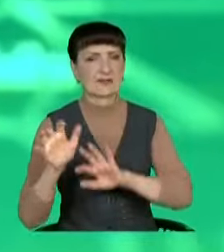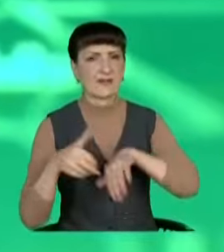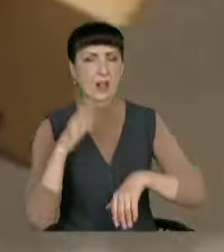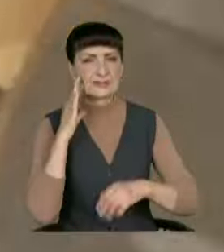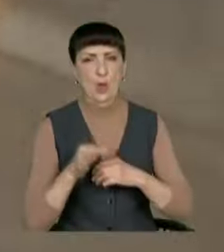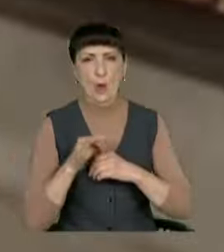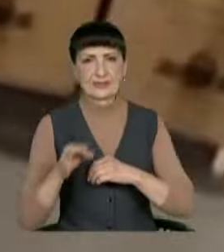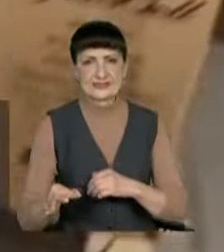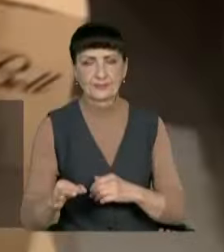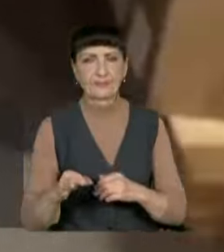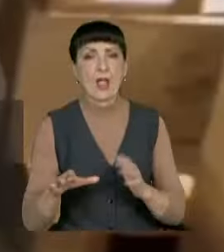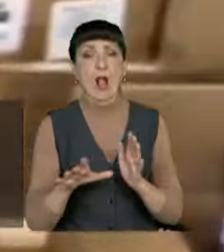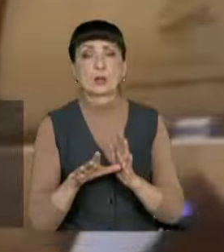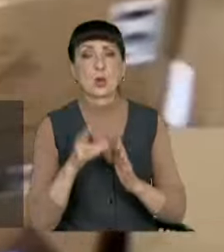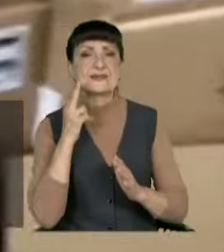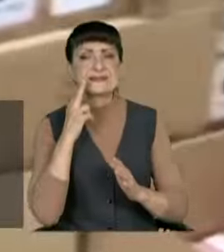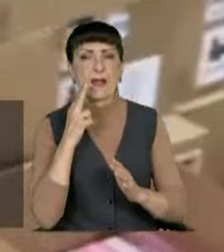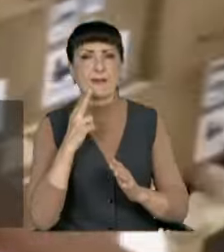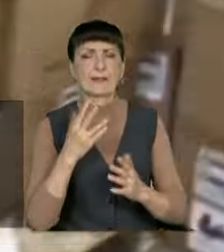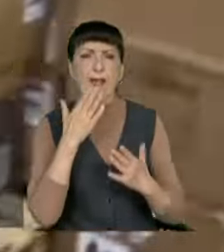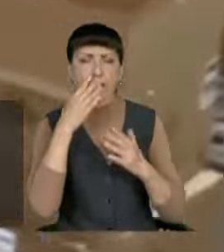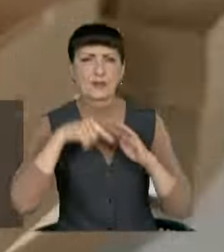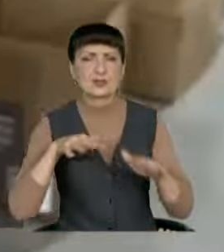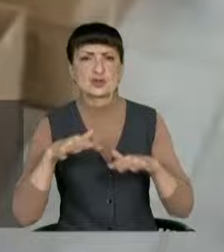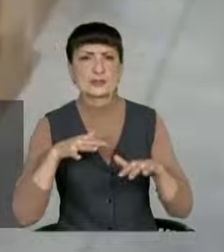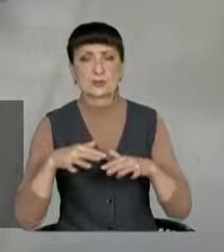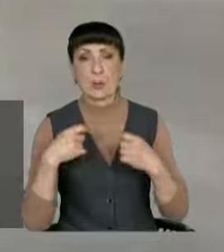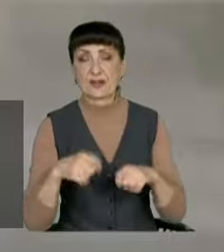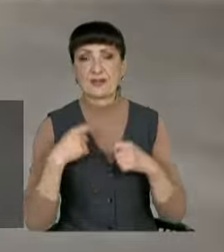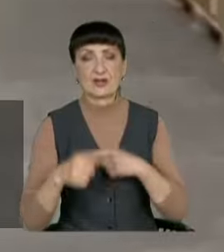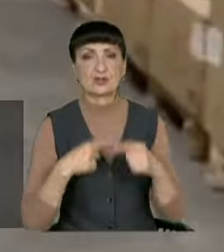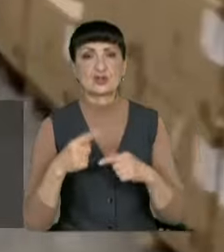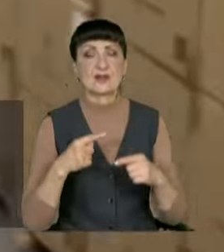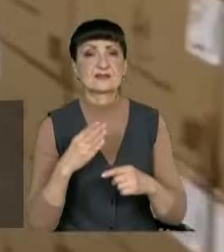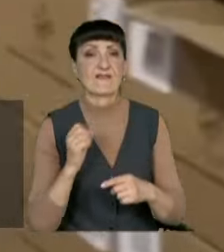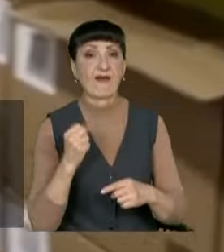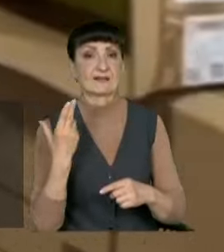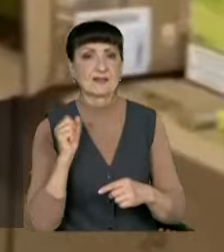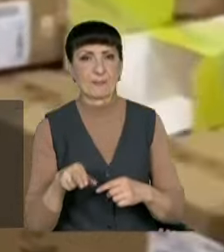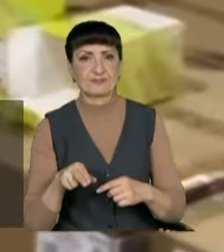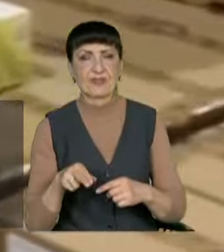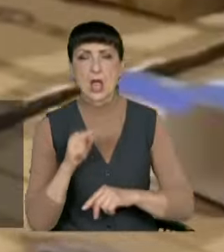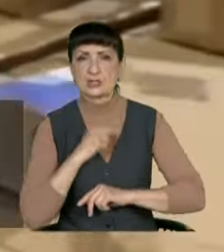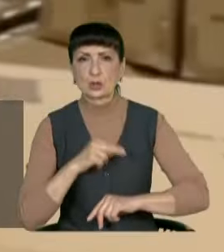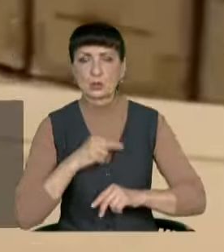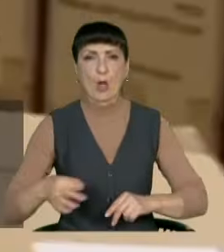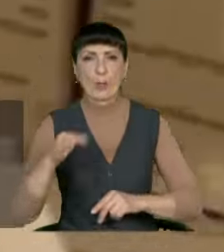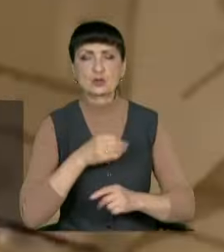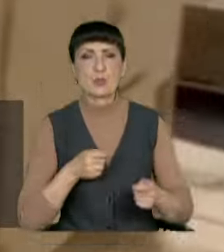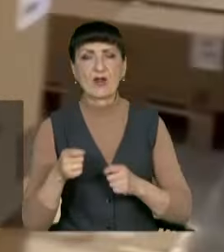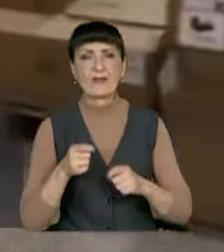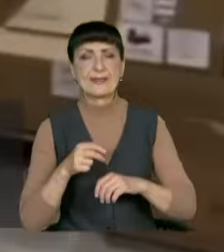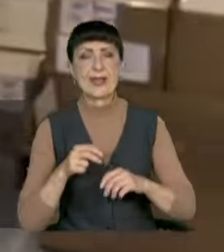Алматинской области. Электронные сигареты, ароматизаторы и жидкости продавали через мессенджер WhatsApp. Сотрудники областного управления